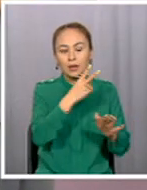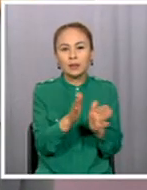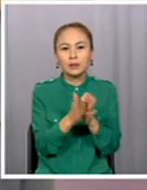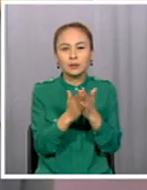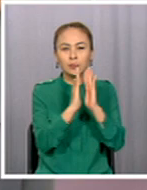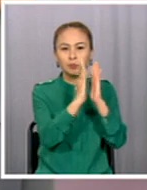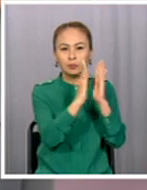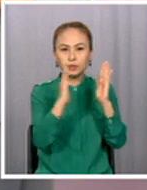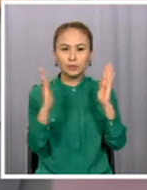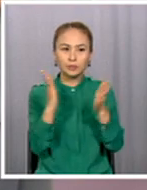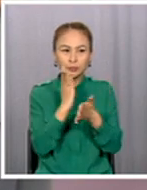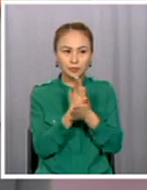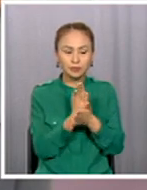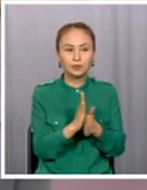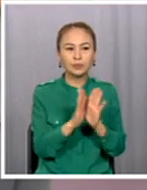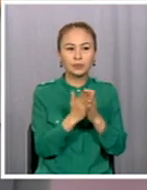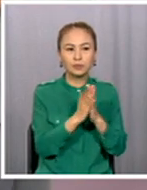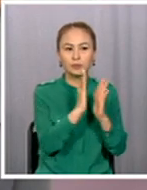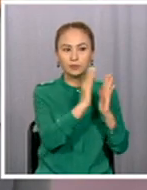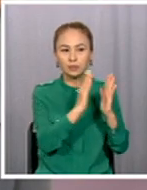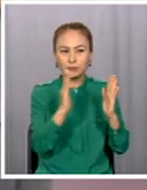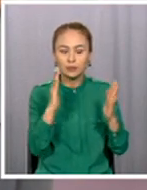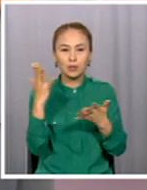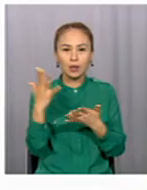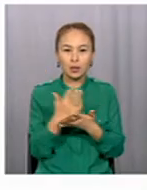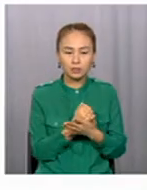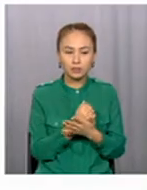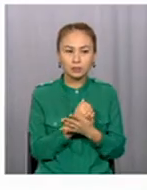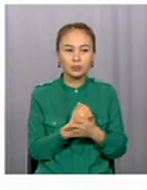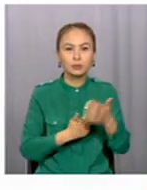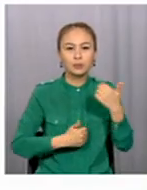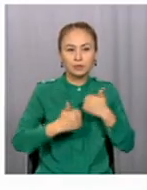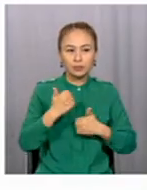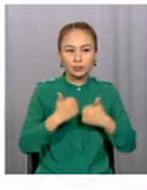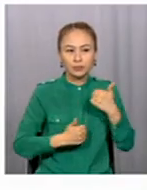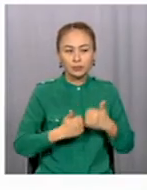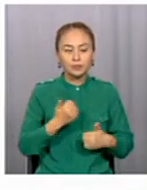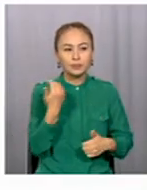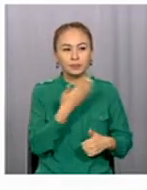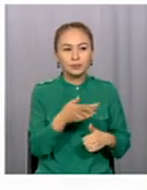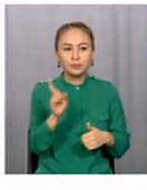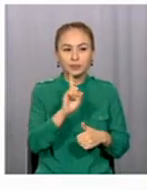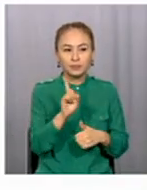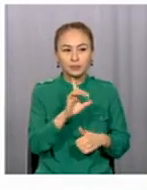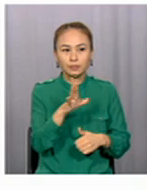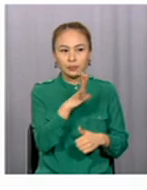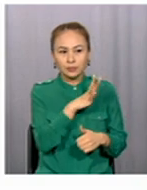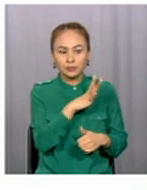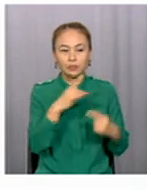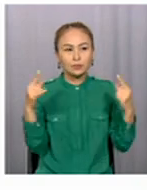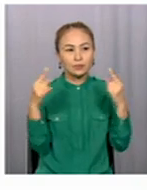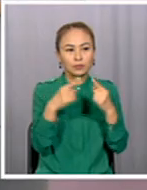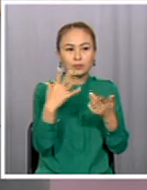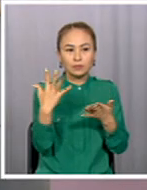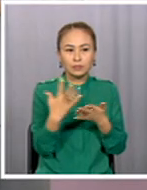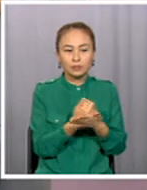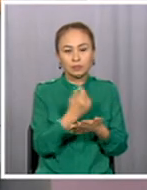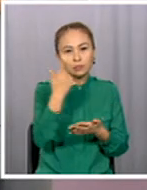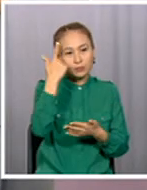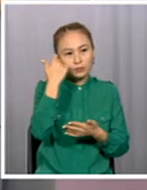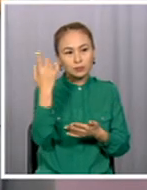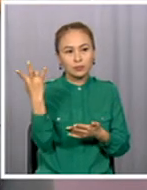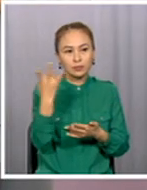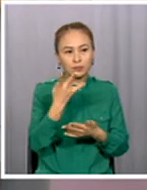берілген. Кітап сөрелерінің ұзындығын анықтап, салыстырайық. Ол үшін өлшемін нақты білуіміз қажет.